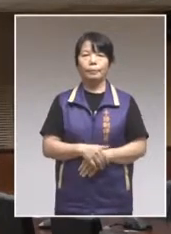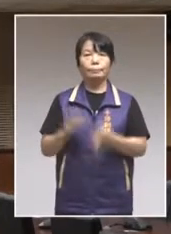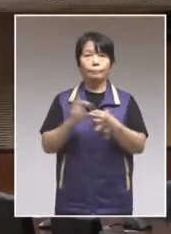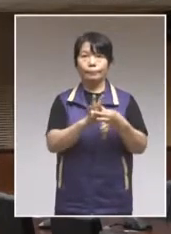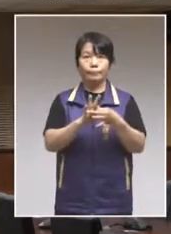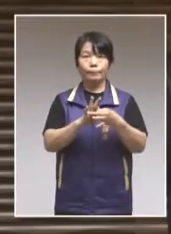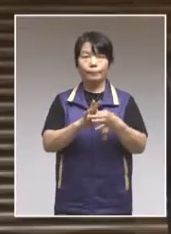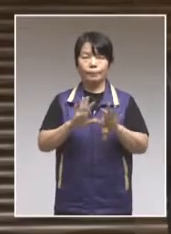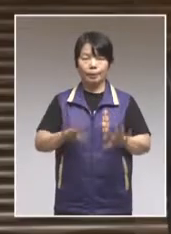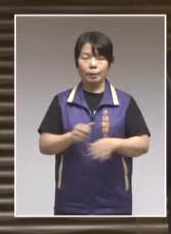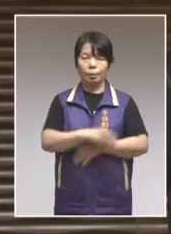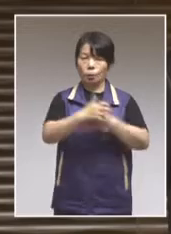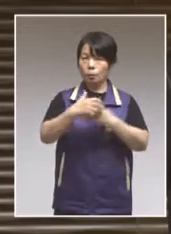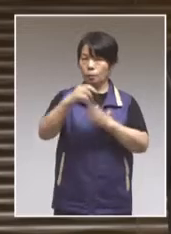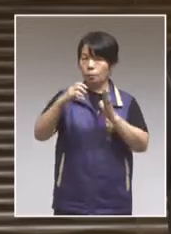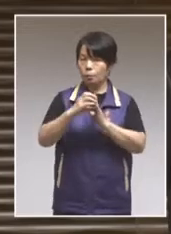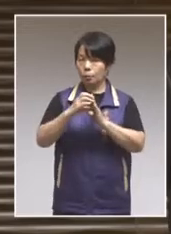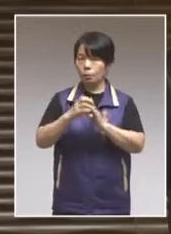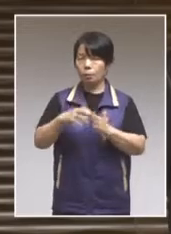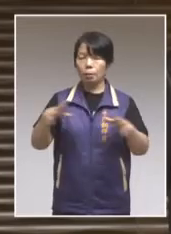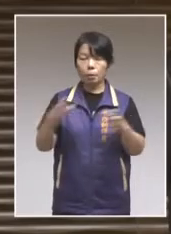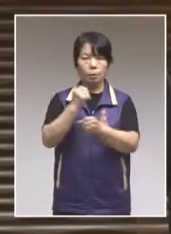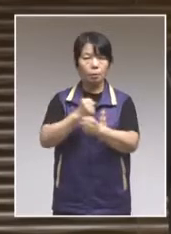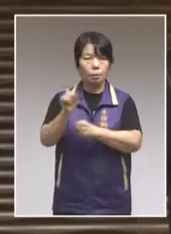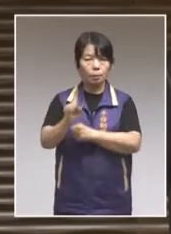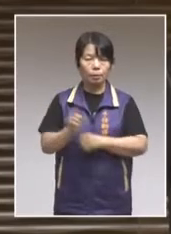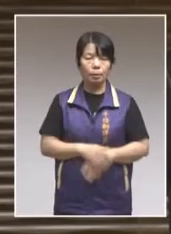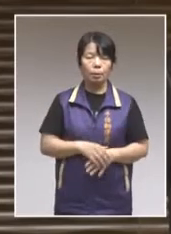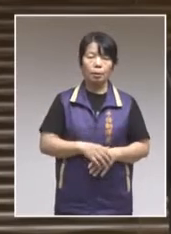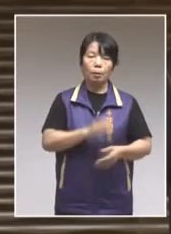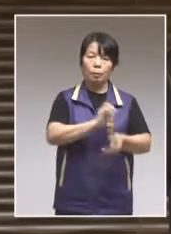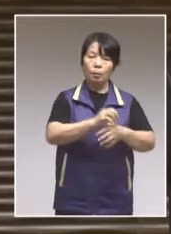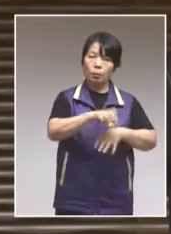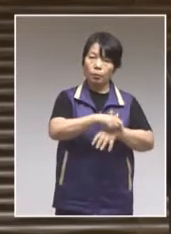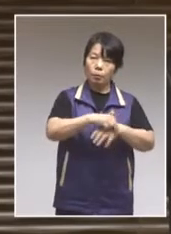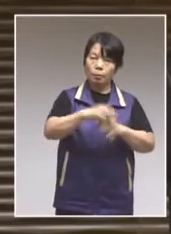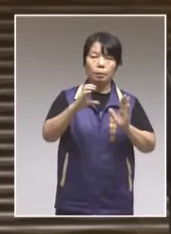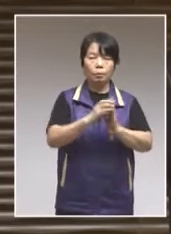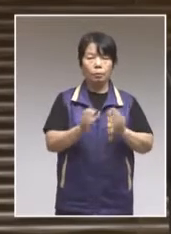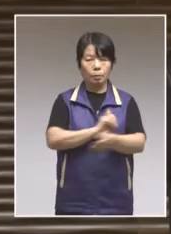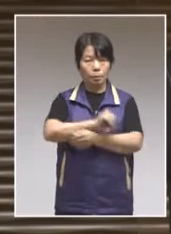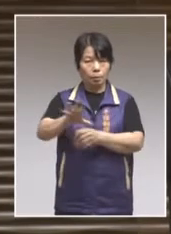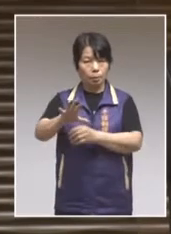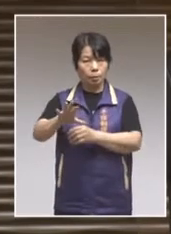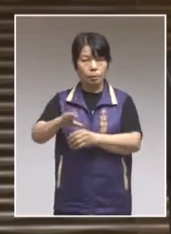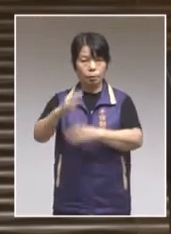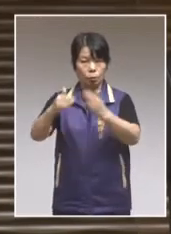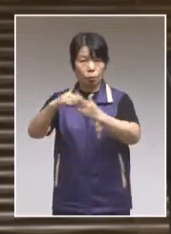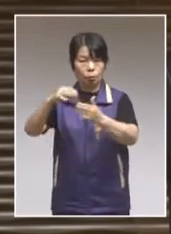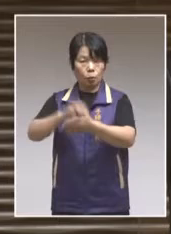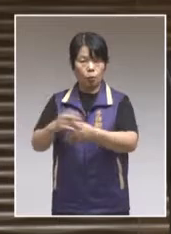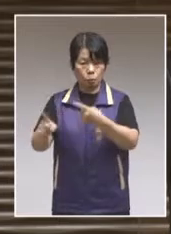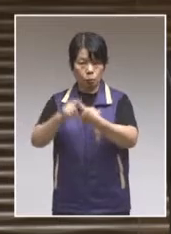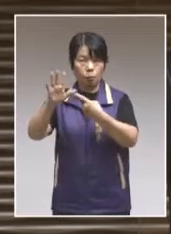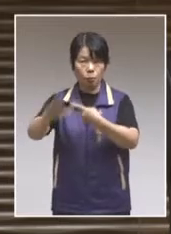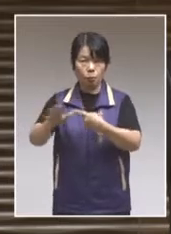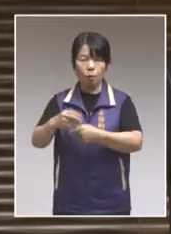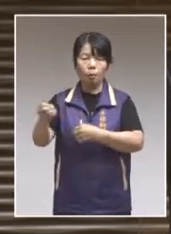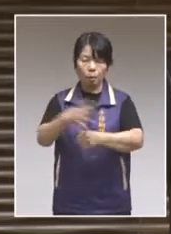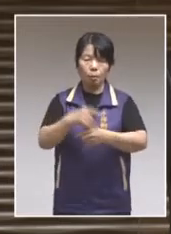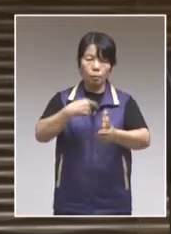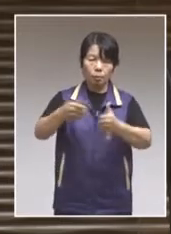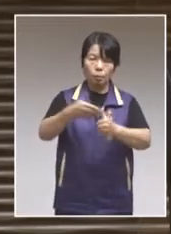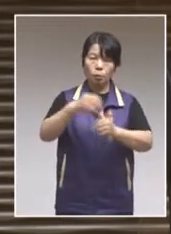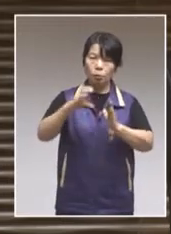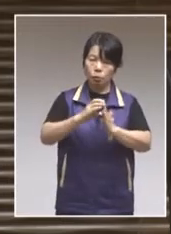们跟卫生局的合作的模式，卫生局通知教育局有学校确诊之后，我们马上就会联络这个学校校长、